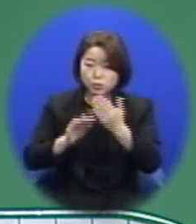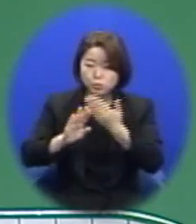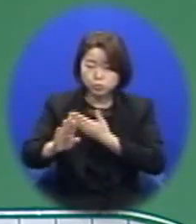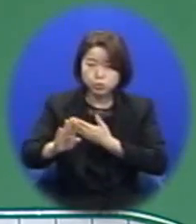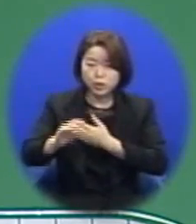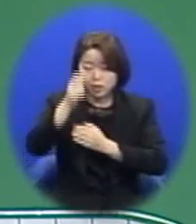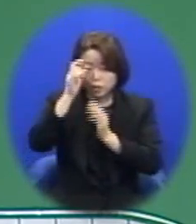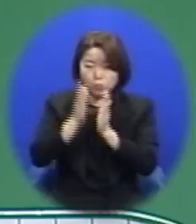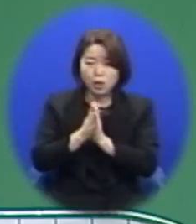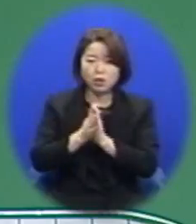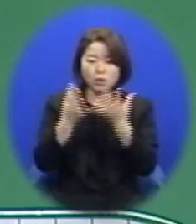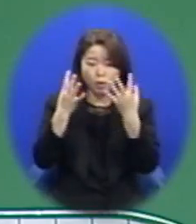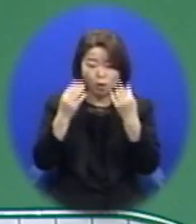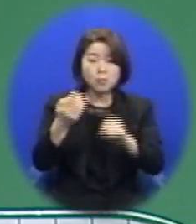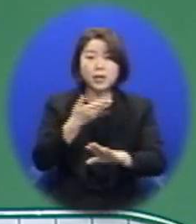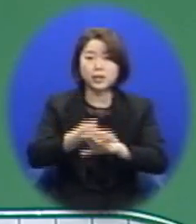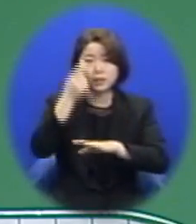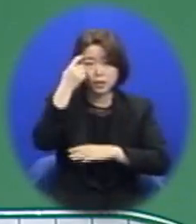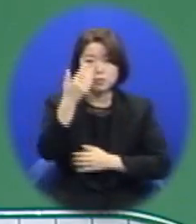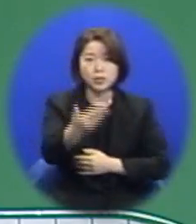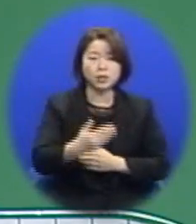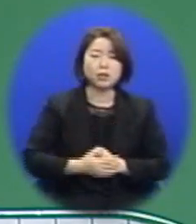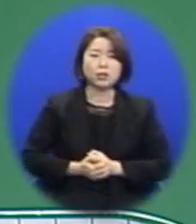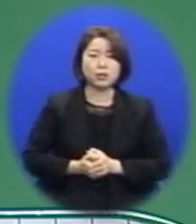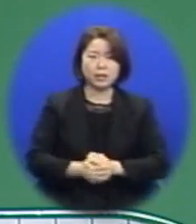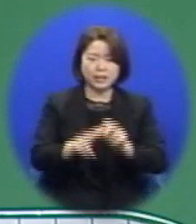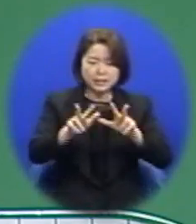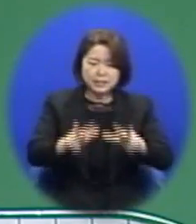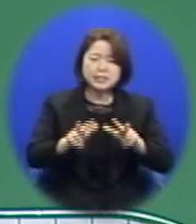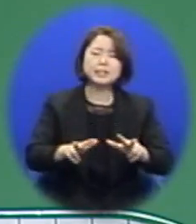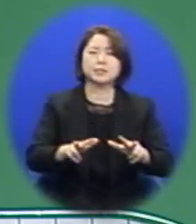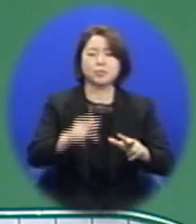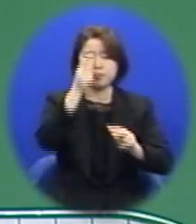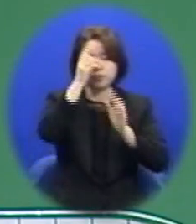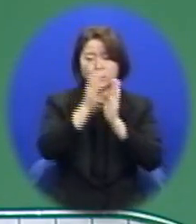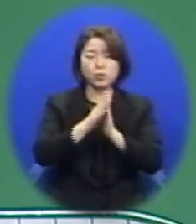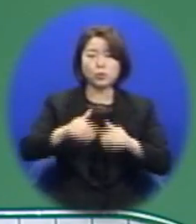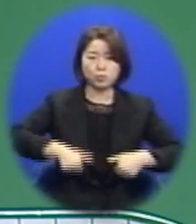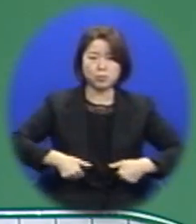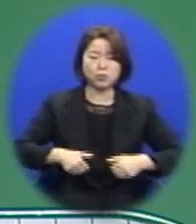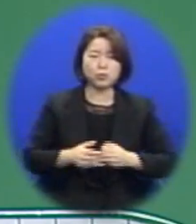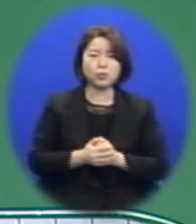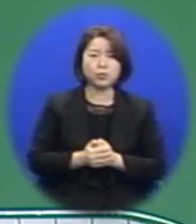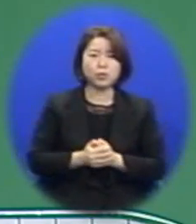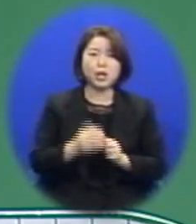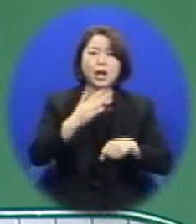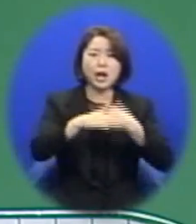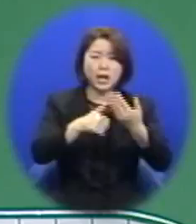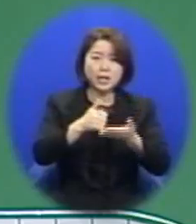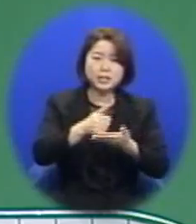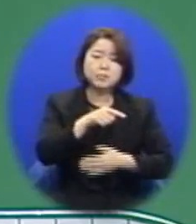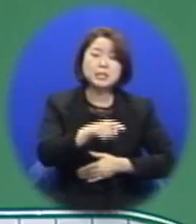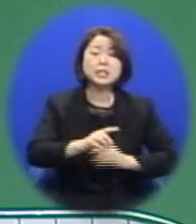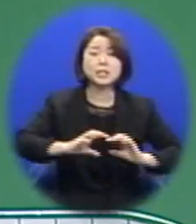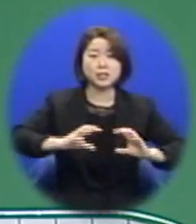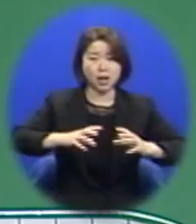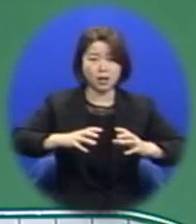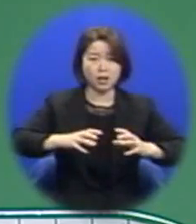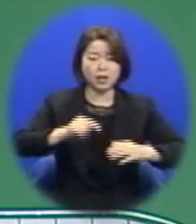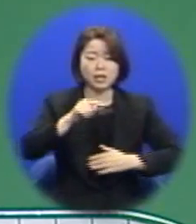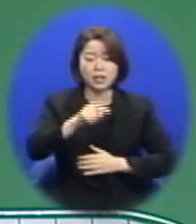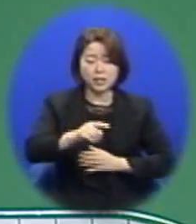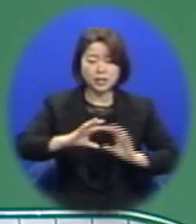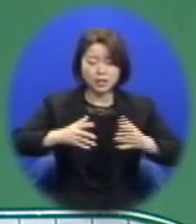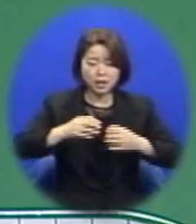얼마나 다르겠습니까? 지금 기도해야 합니다. 하나님,